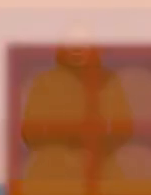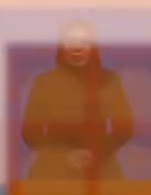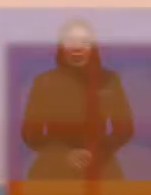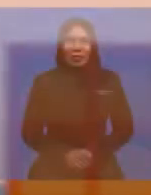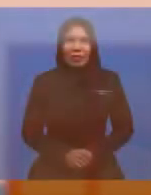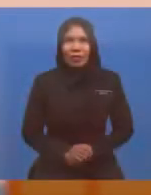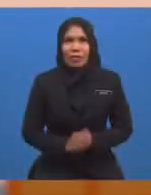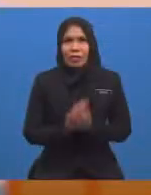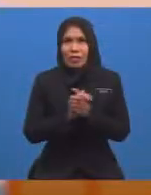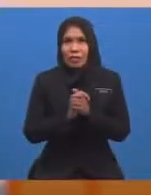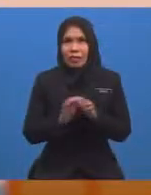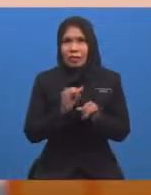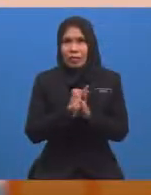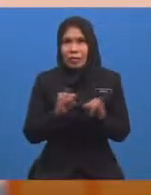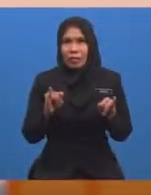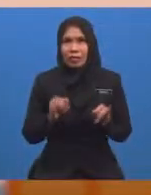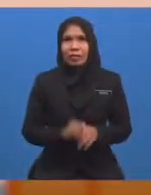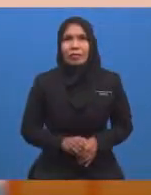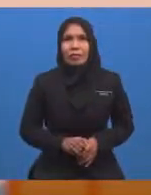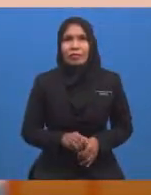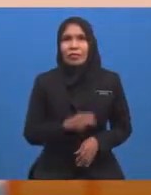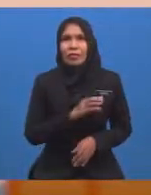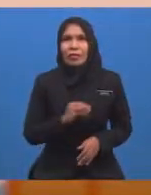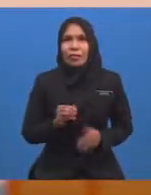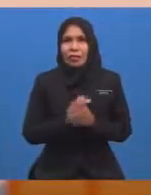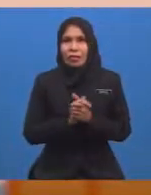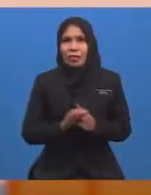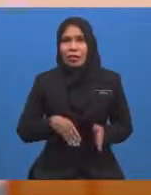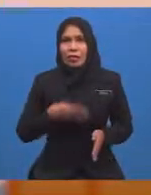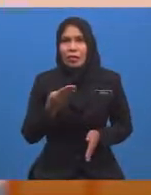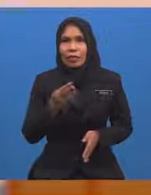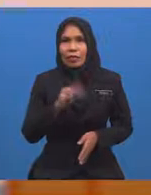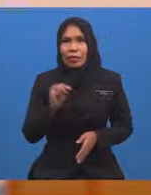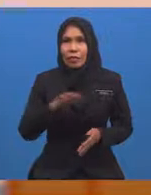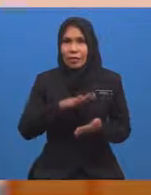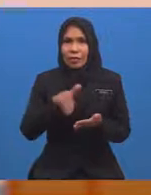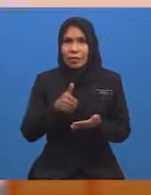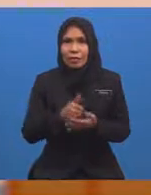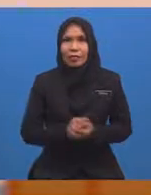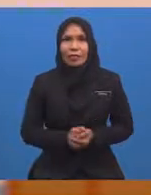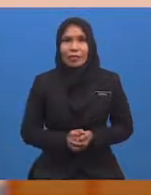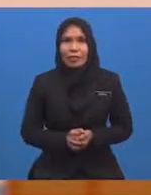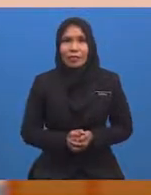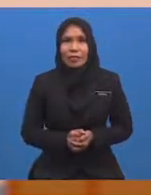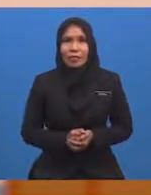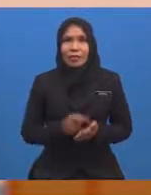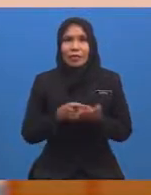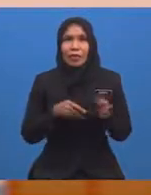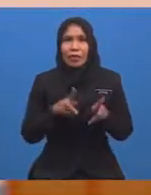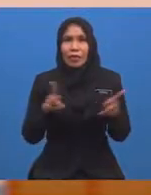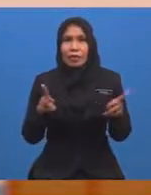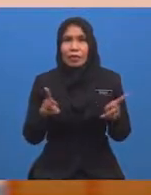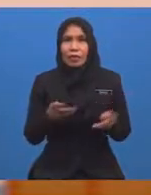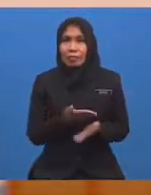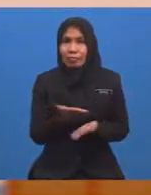salam sejahtera dan salam bahagia murid-murid sekalian Apa kabar